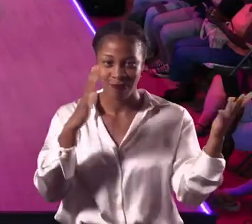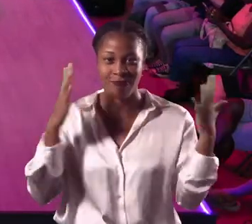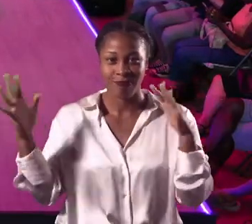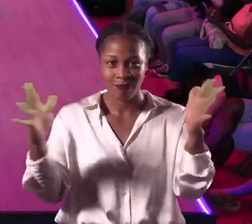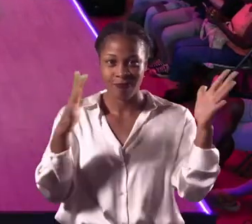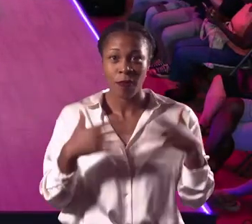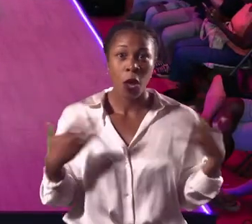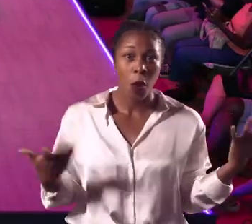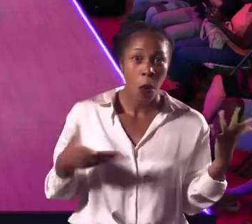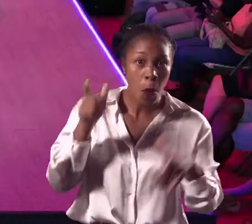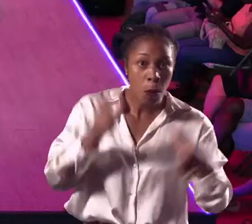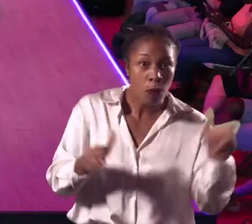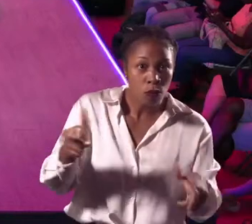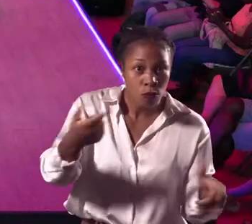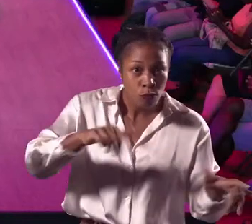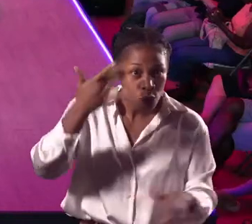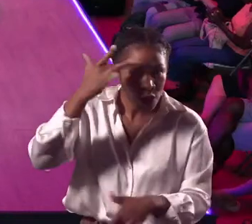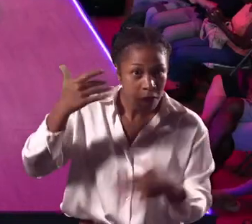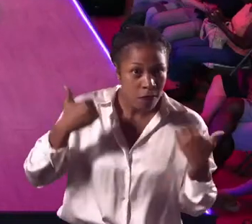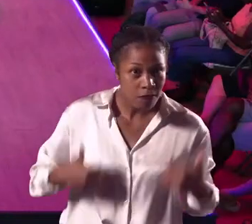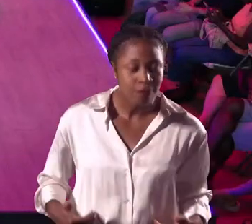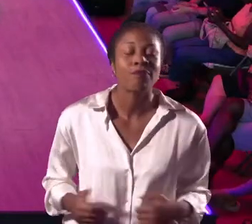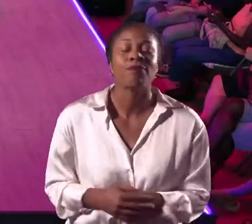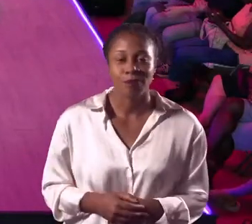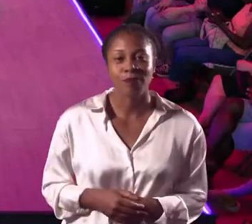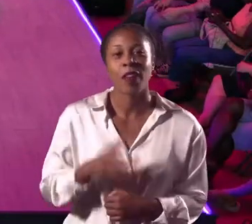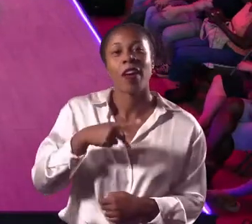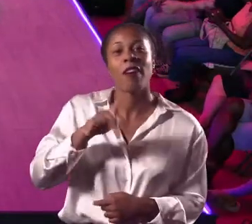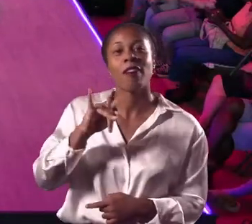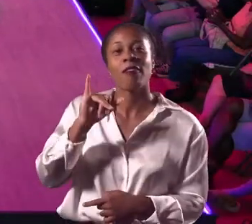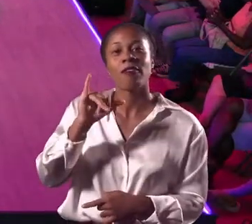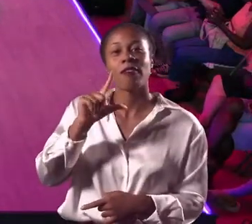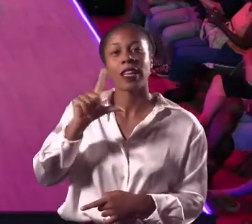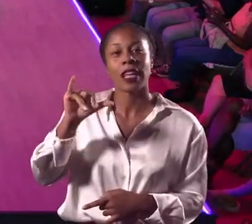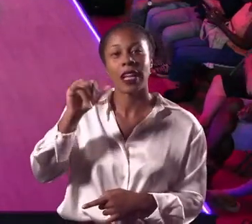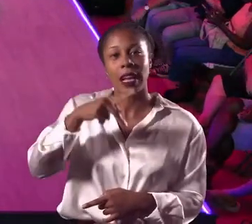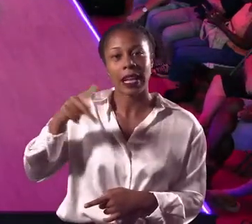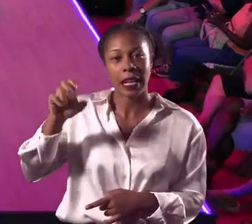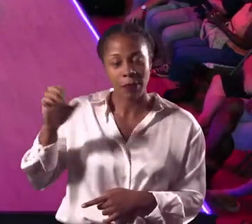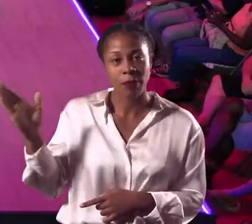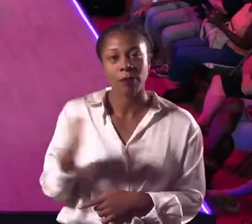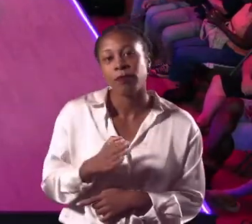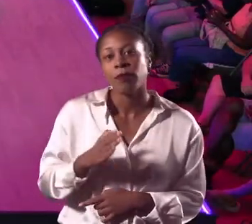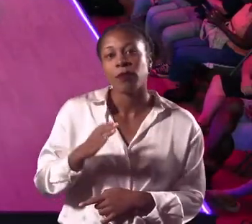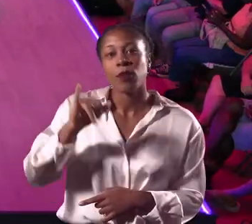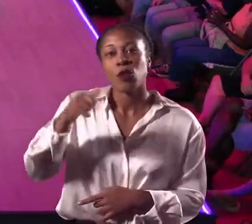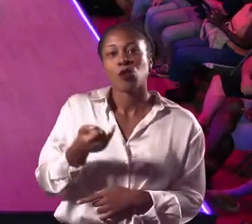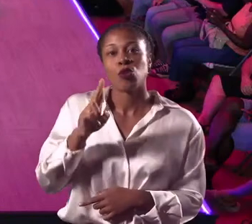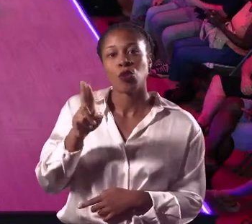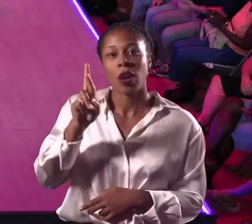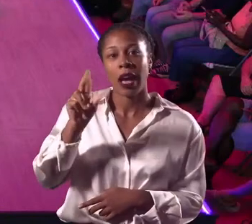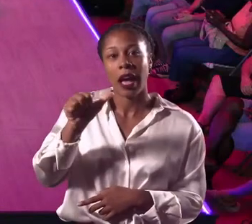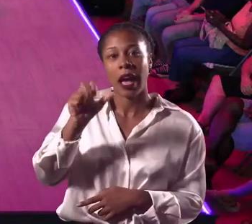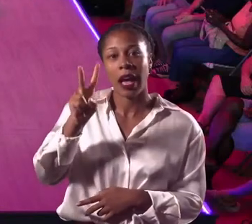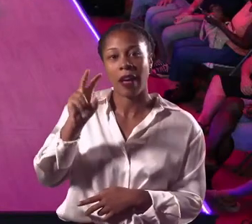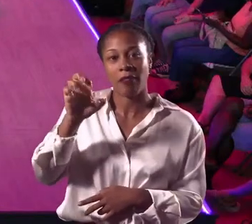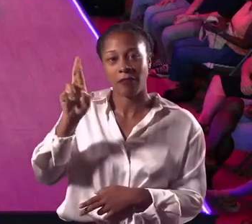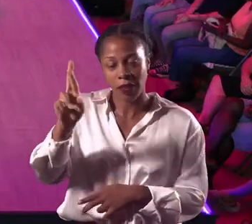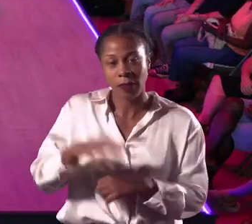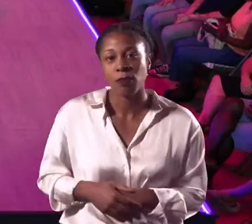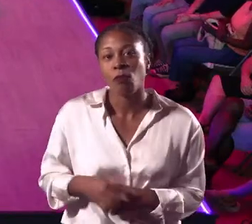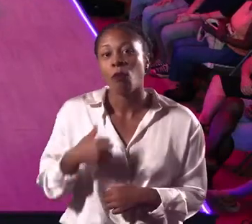Alors pour ceux qui ne me connaissent pas, je suis Philippe Juravert, je suis conseiller régional Île-de-France, je suis le Guadeloupéen du